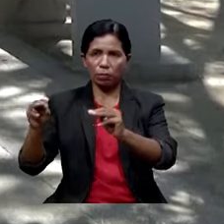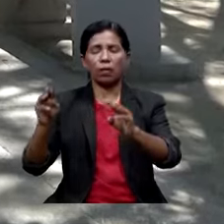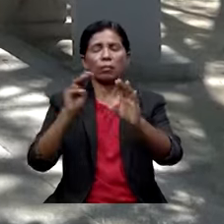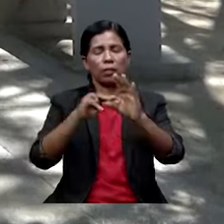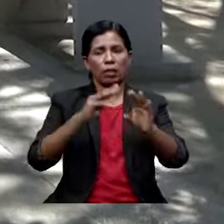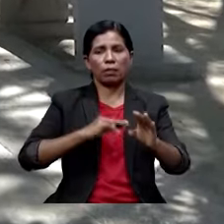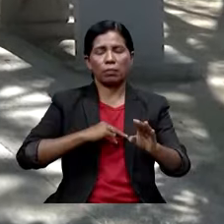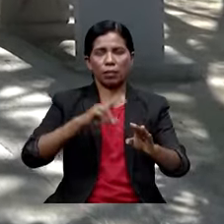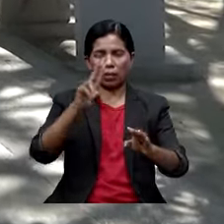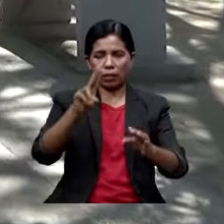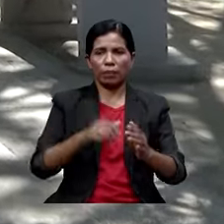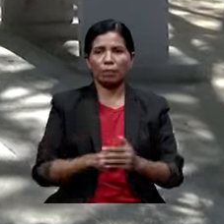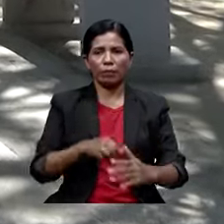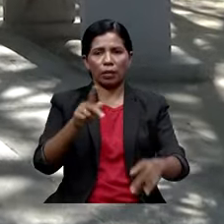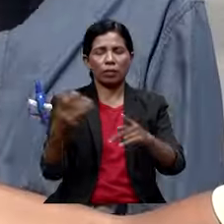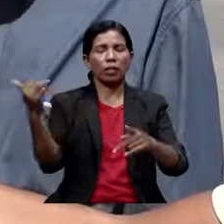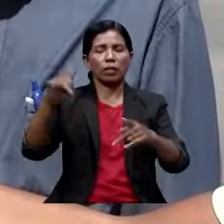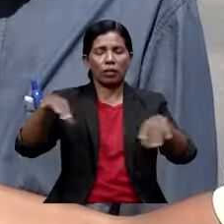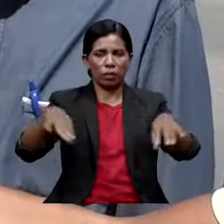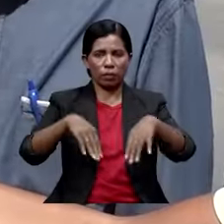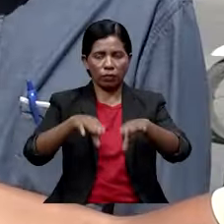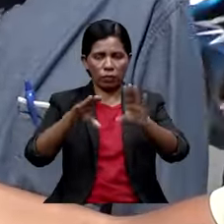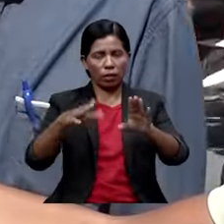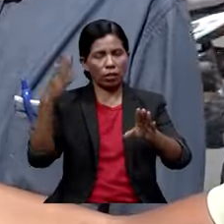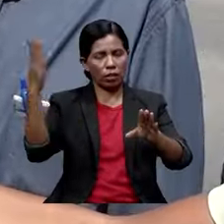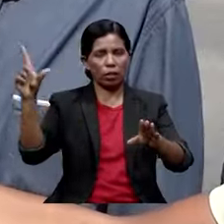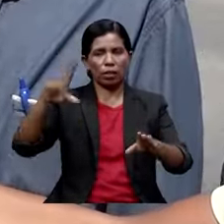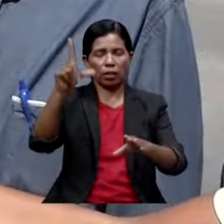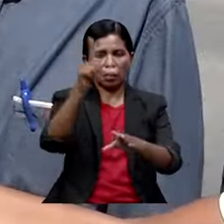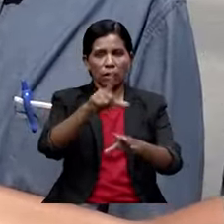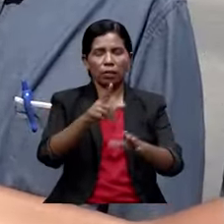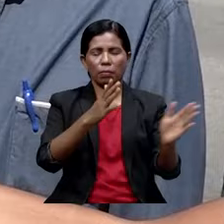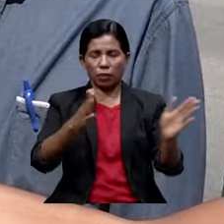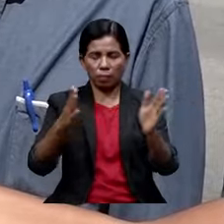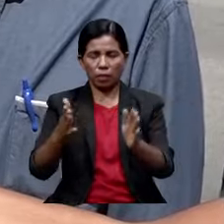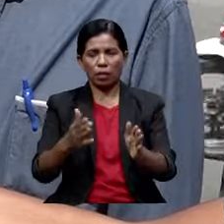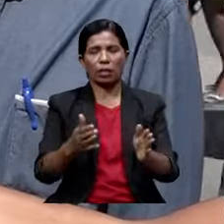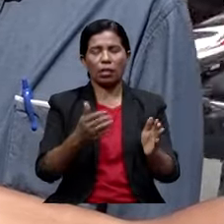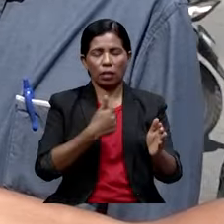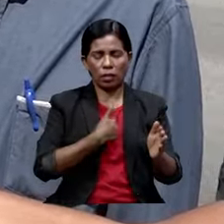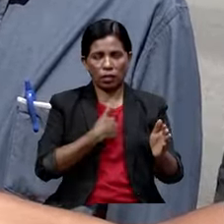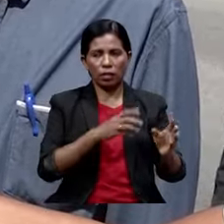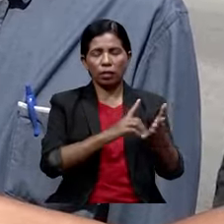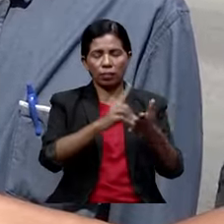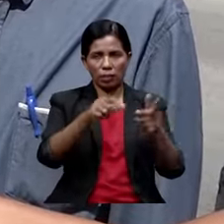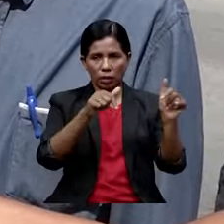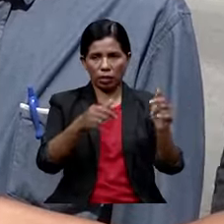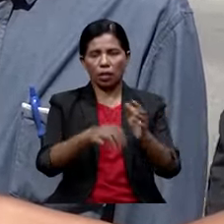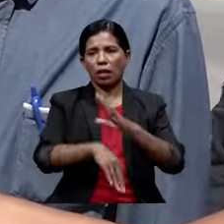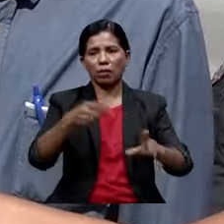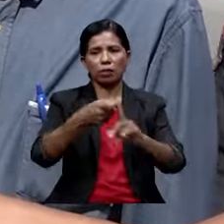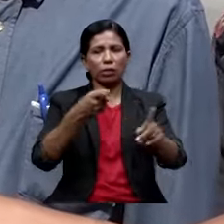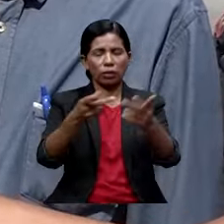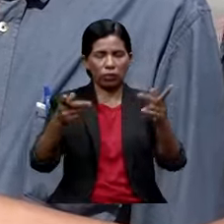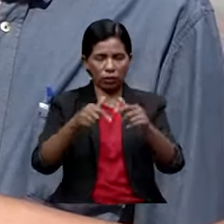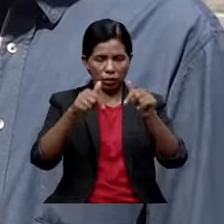Era vendedores se refang iha largo li sidere preparam per semana de demos tengi muda sais fatin ba tamba fatin